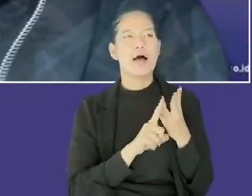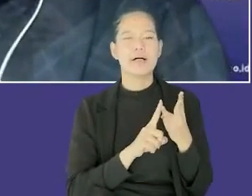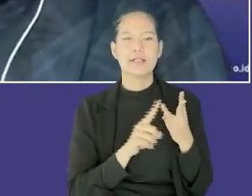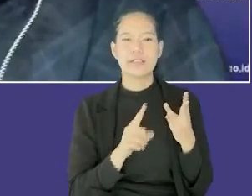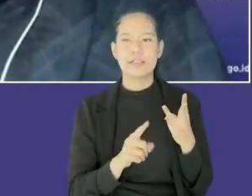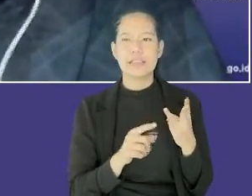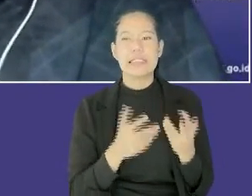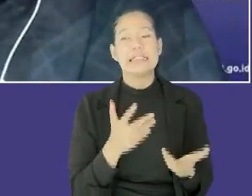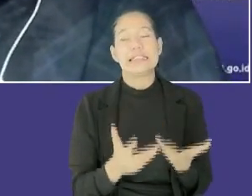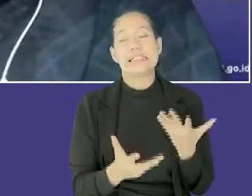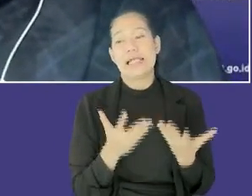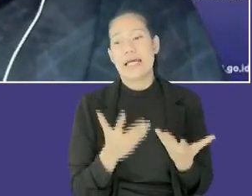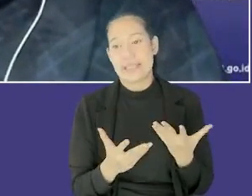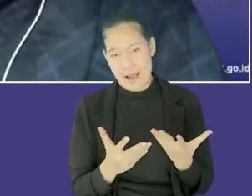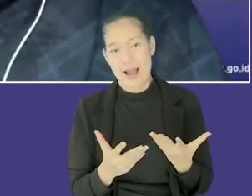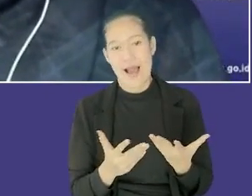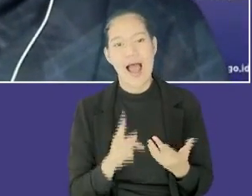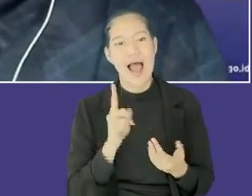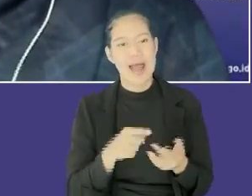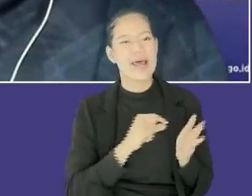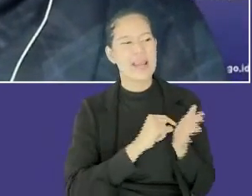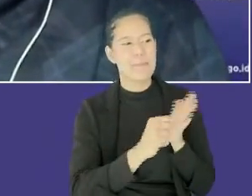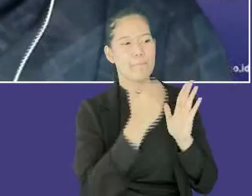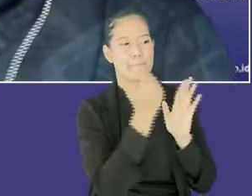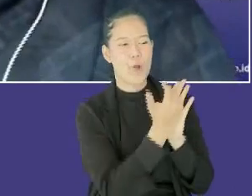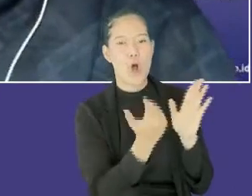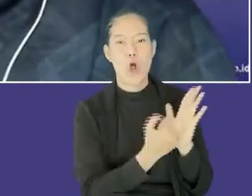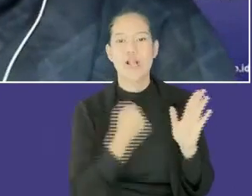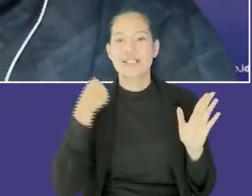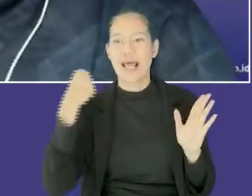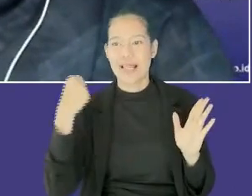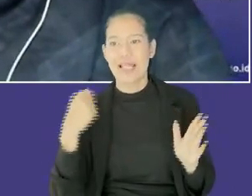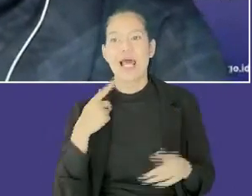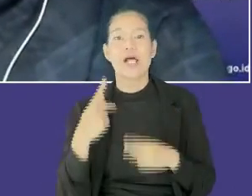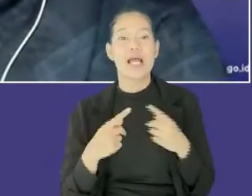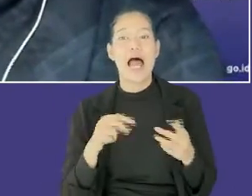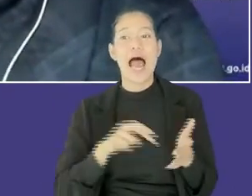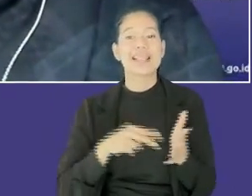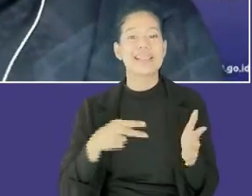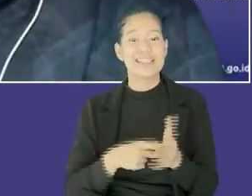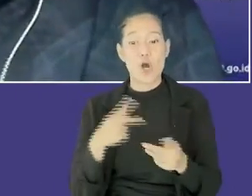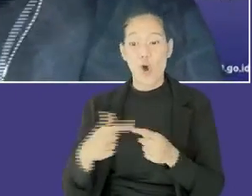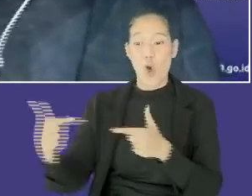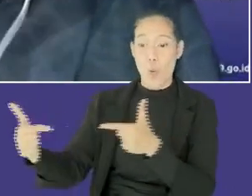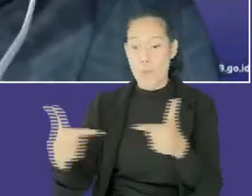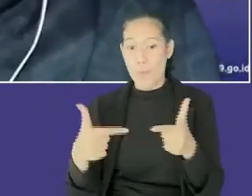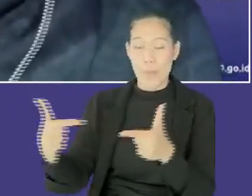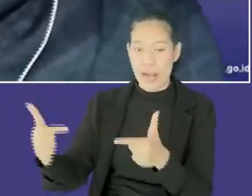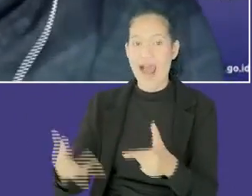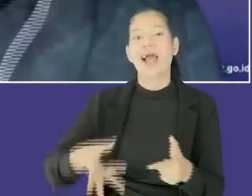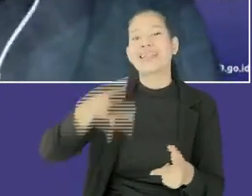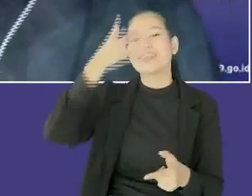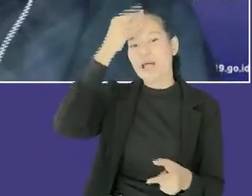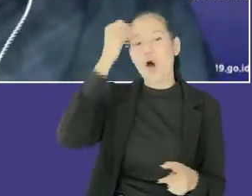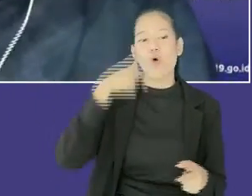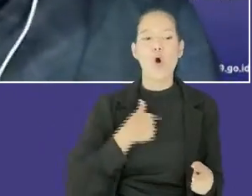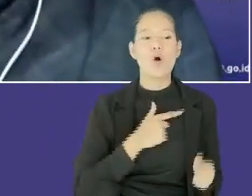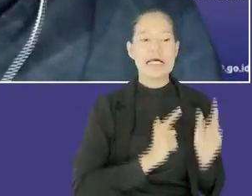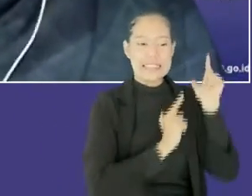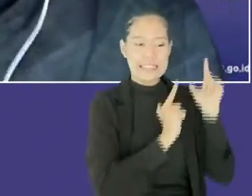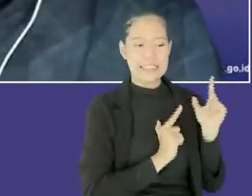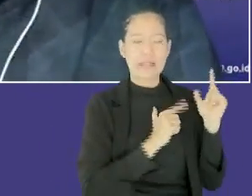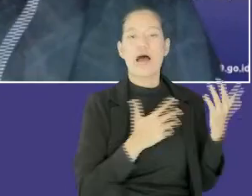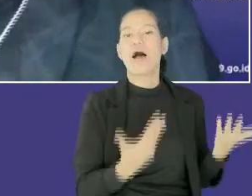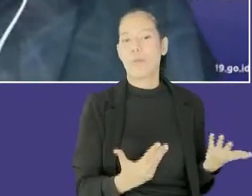bahwa setidak-tidaknya ada yang namanya protokol kesehatan kalau perang itu kita tahu sejarahnya kekhasan 3 m itu senjata